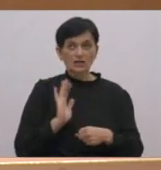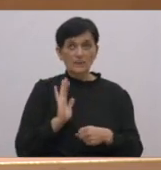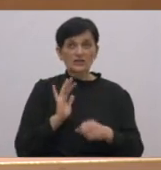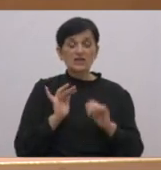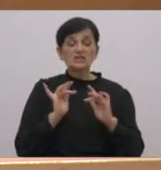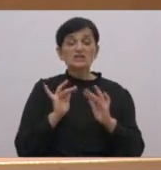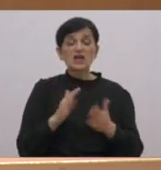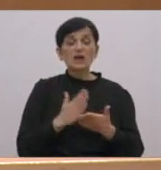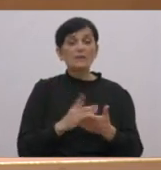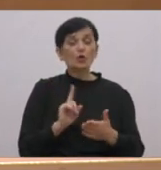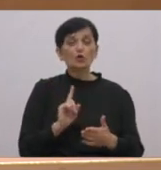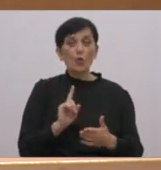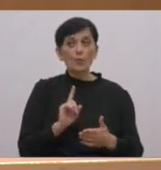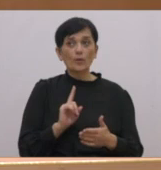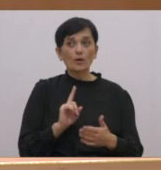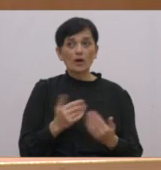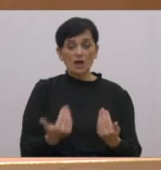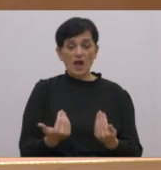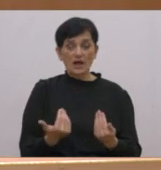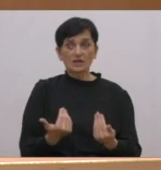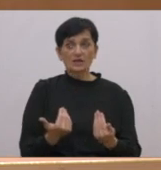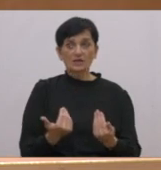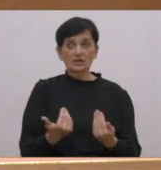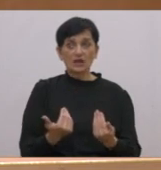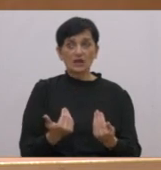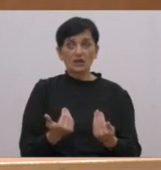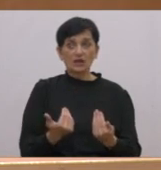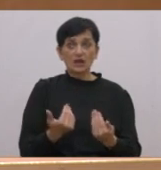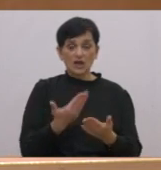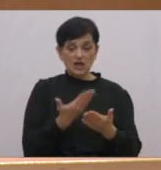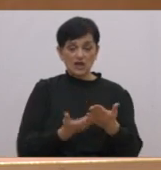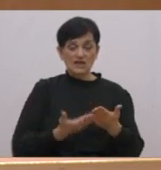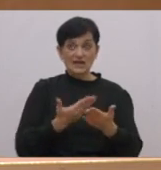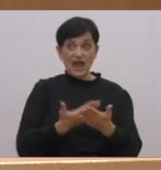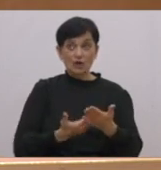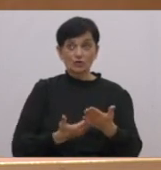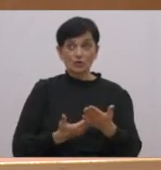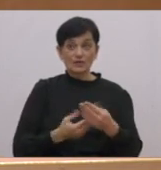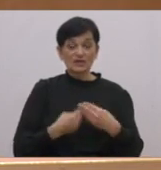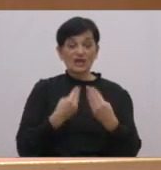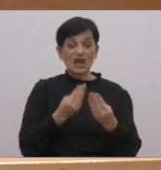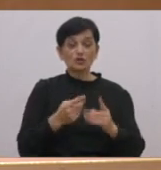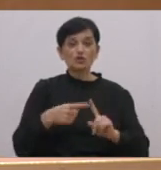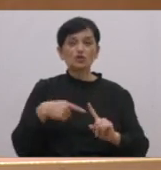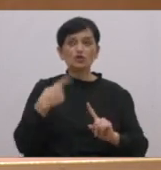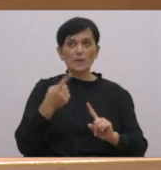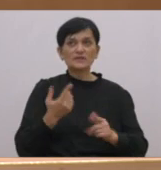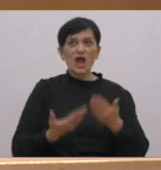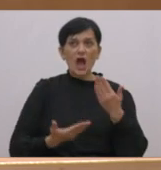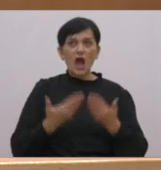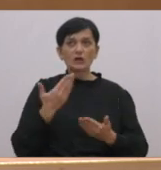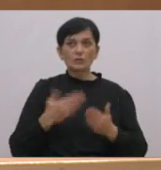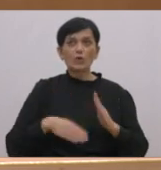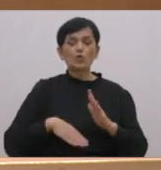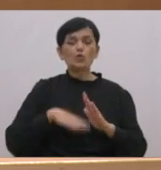Საქმე ისაა, რომ ახლა ამ რეკომენდაციის გაცემის შემდეგ ალბათ ყველაზე